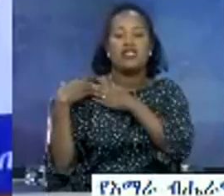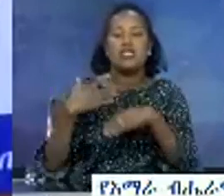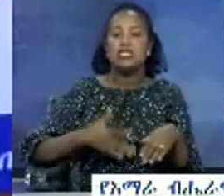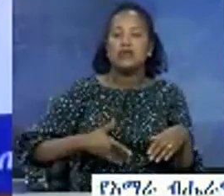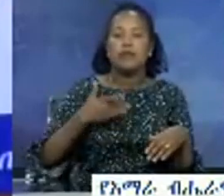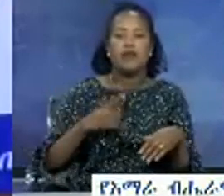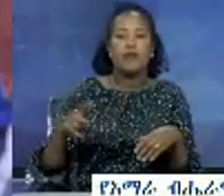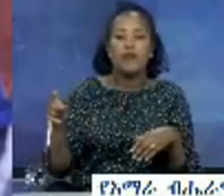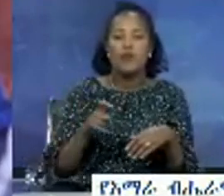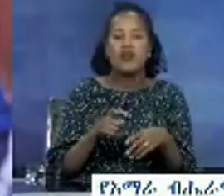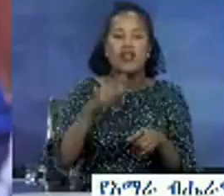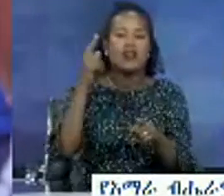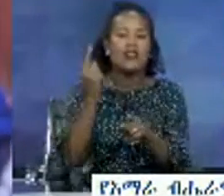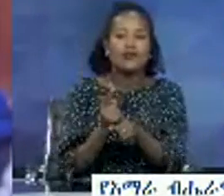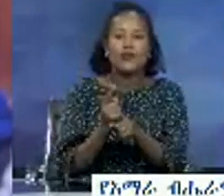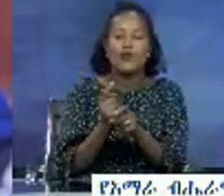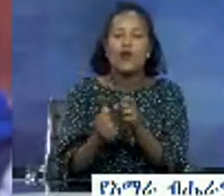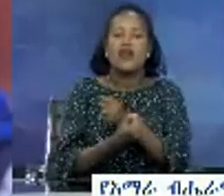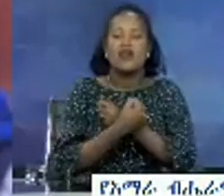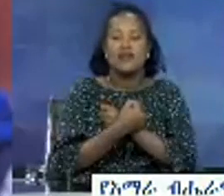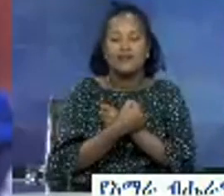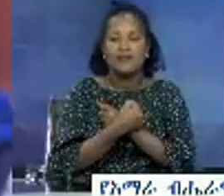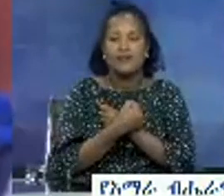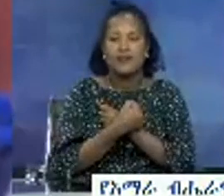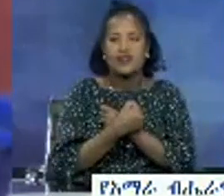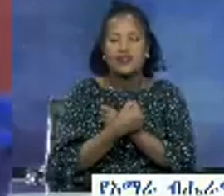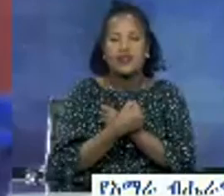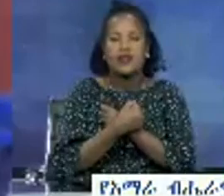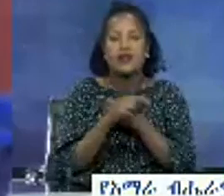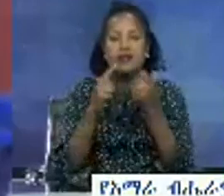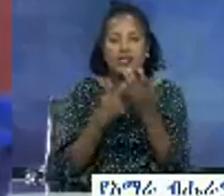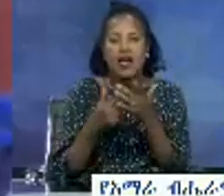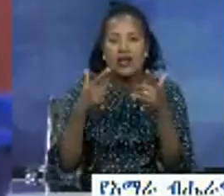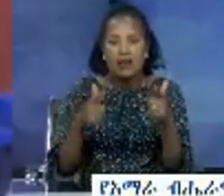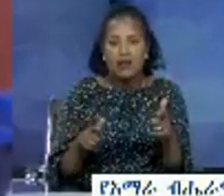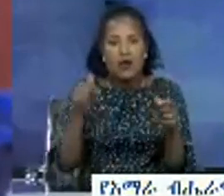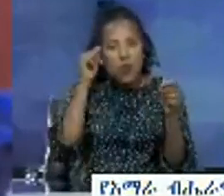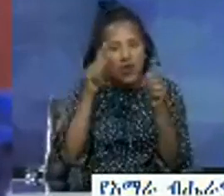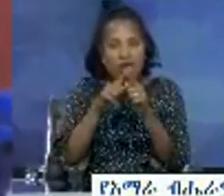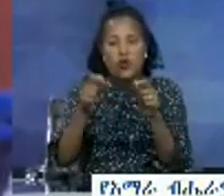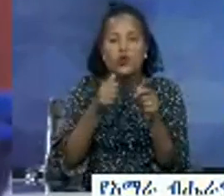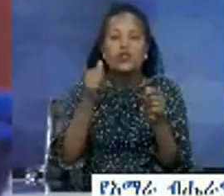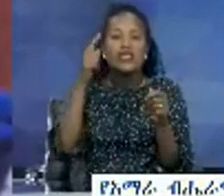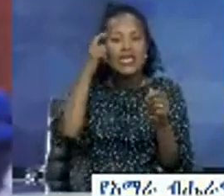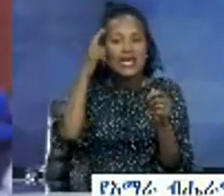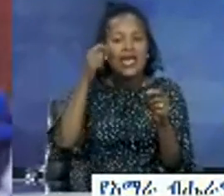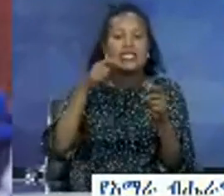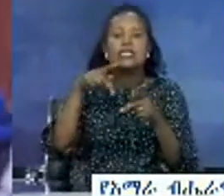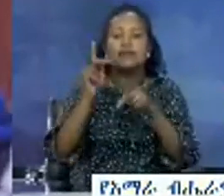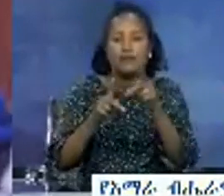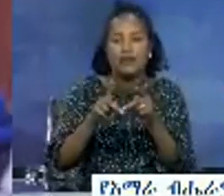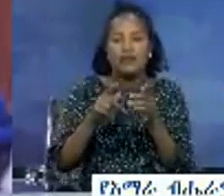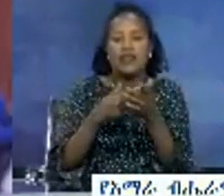መሆኑን ልናረጋግጥላችሁ እንወዳለን። በዚሁ አጋጣሚ ወንድም ለሆነው የትግራይ ህዝብ በተለይ